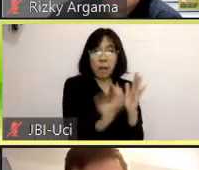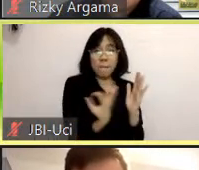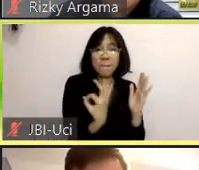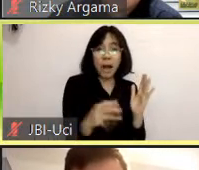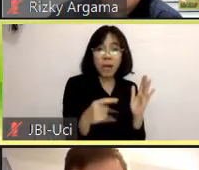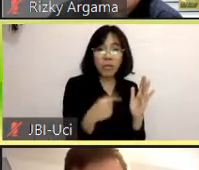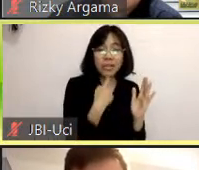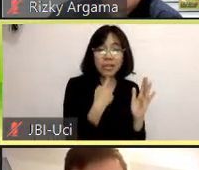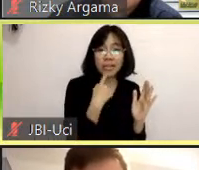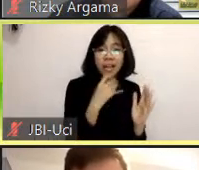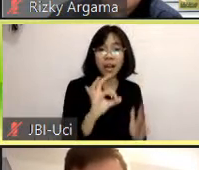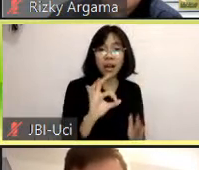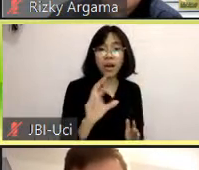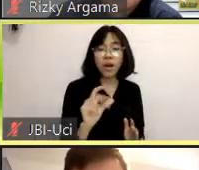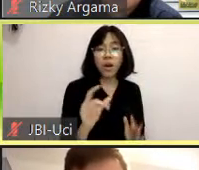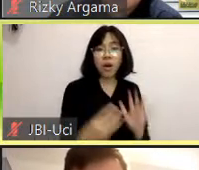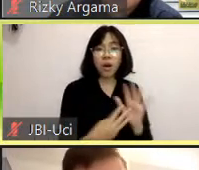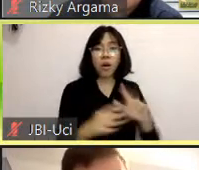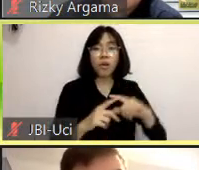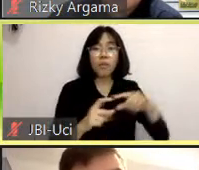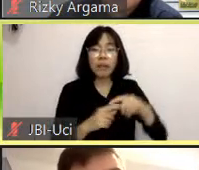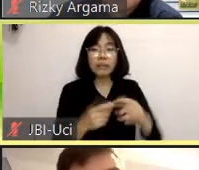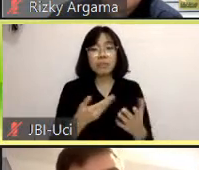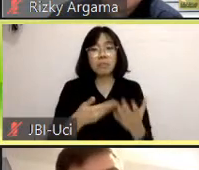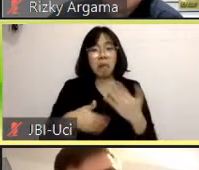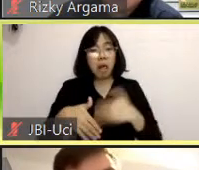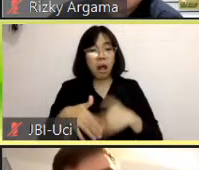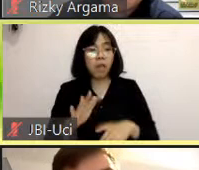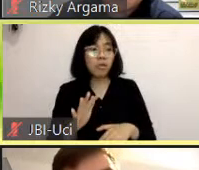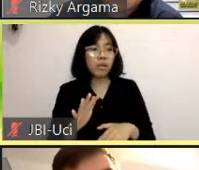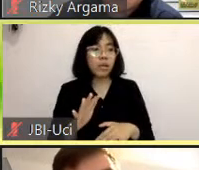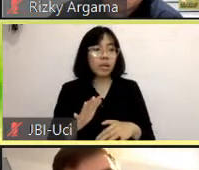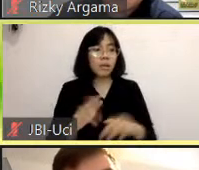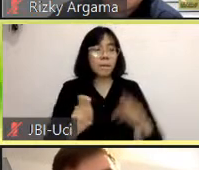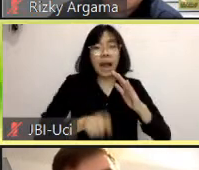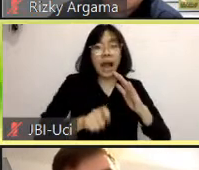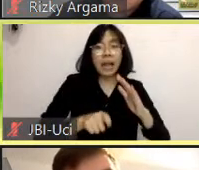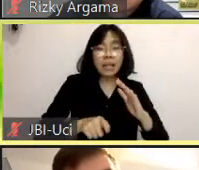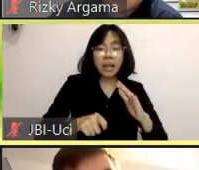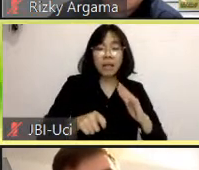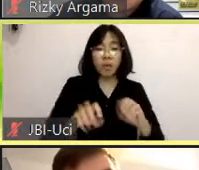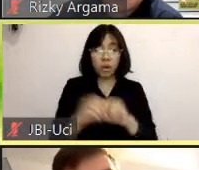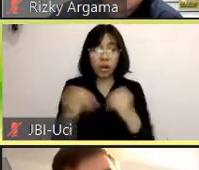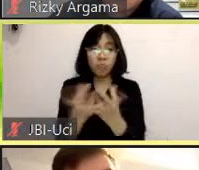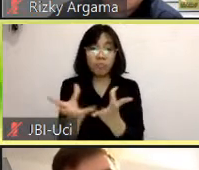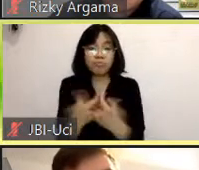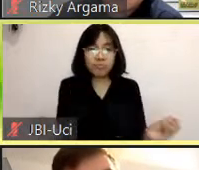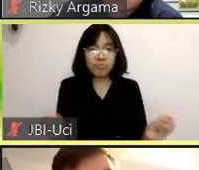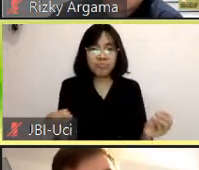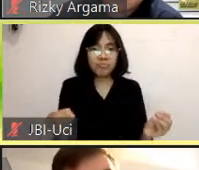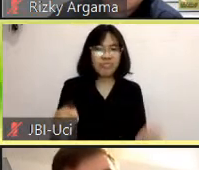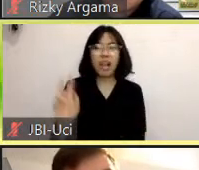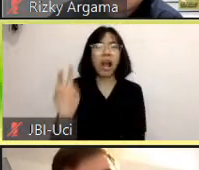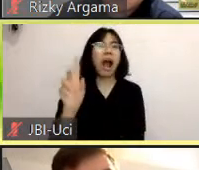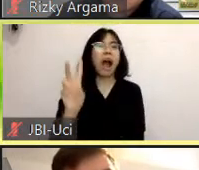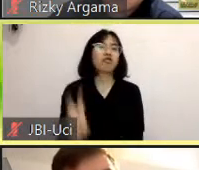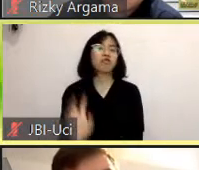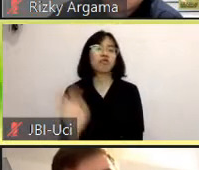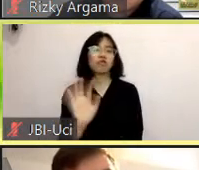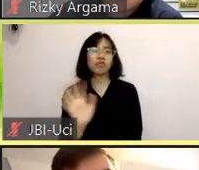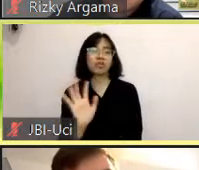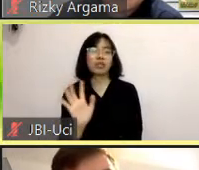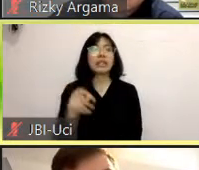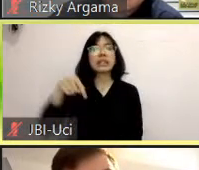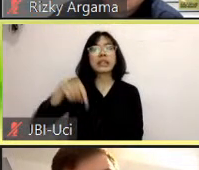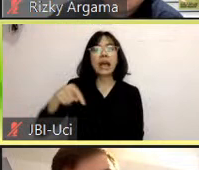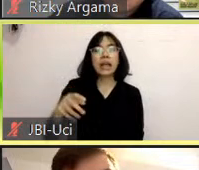memang argumentasinya kemudian, setelah dibubarkan bisa mengajukan ke PTUN, yang sebetulnya itu satu